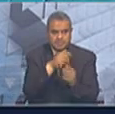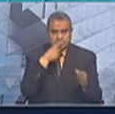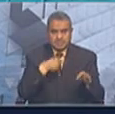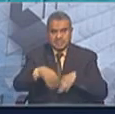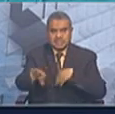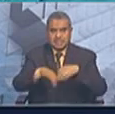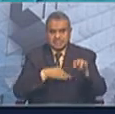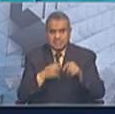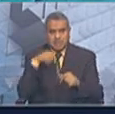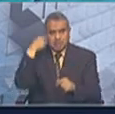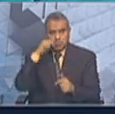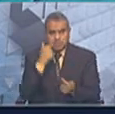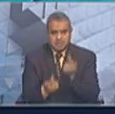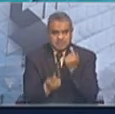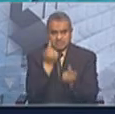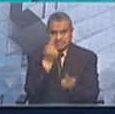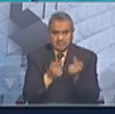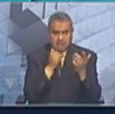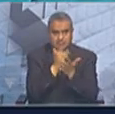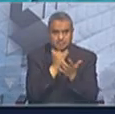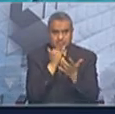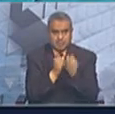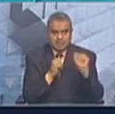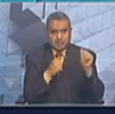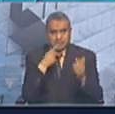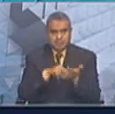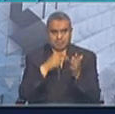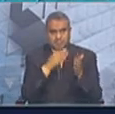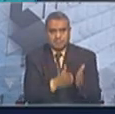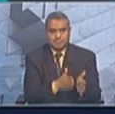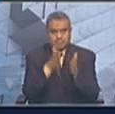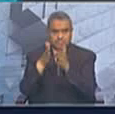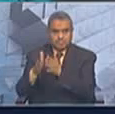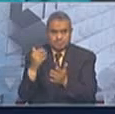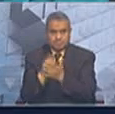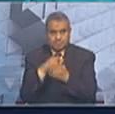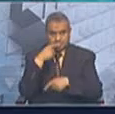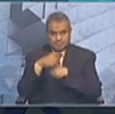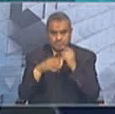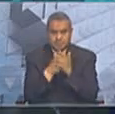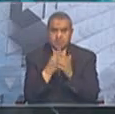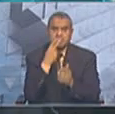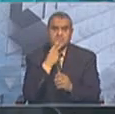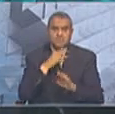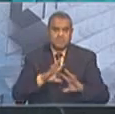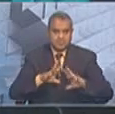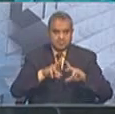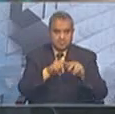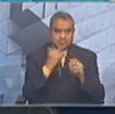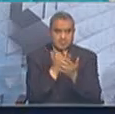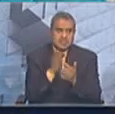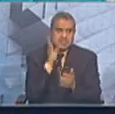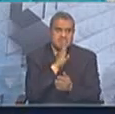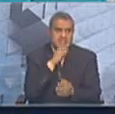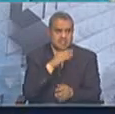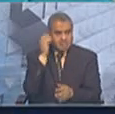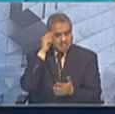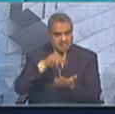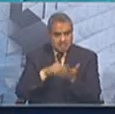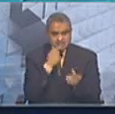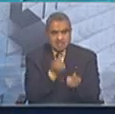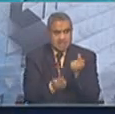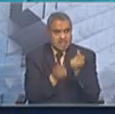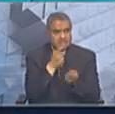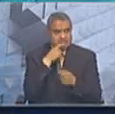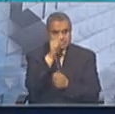الزراعه دلوقتي ان هي الانتقال من الري بالغمر للري الحديث، واحنا بننشر الوعي ده بين المزارعين وهم